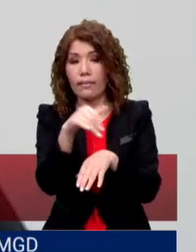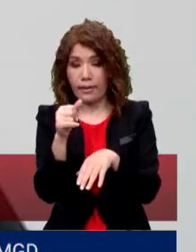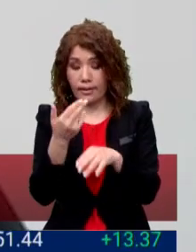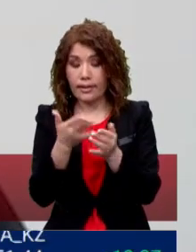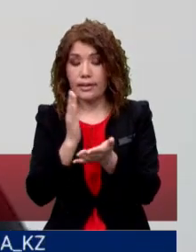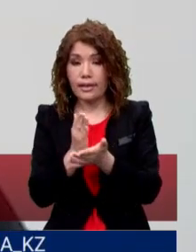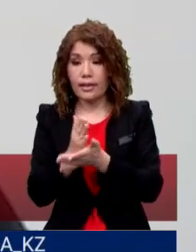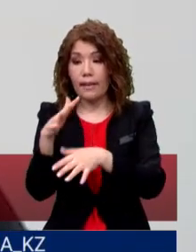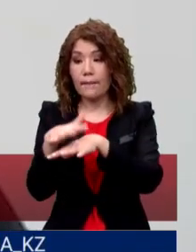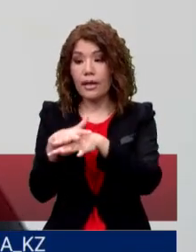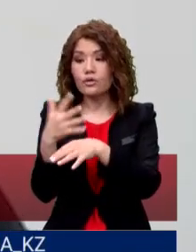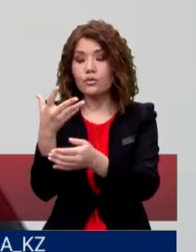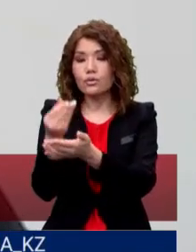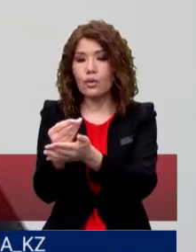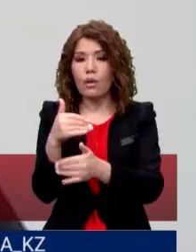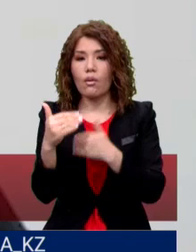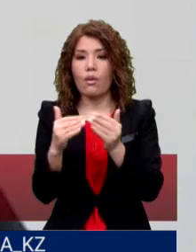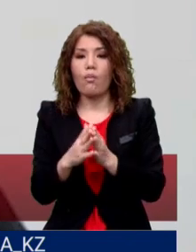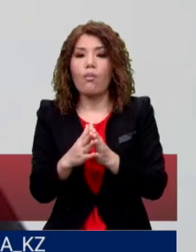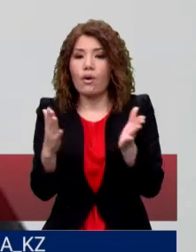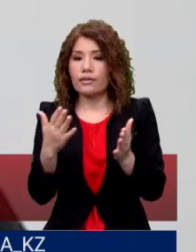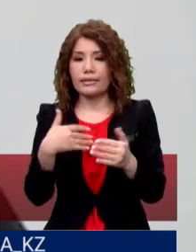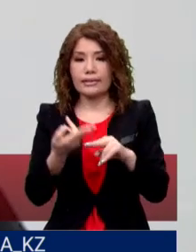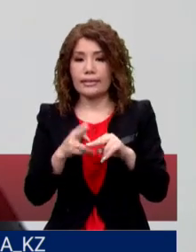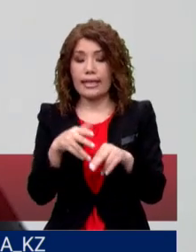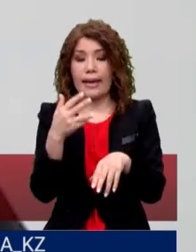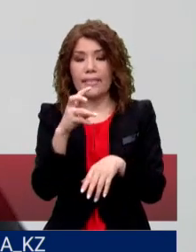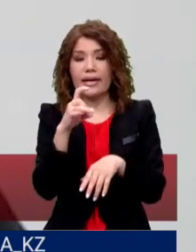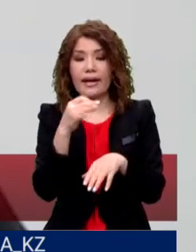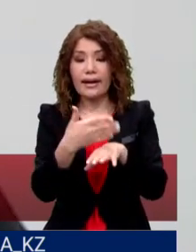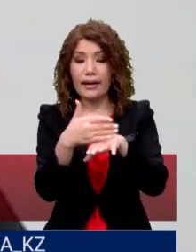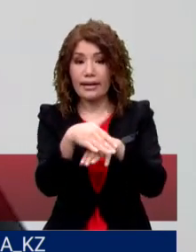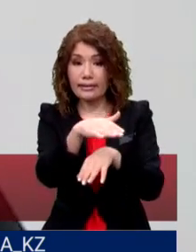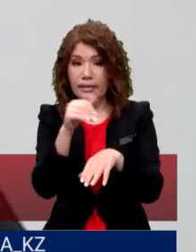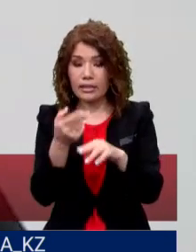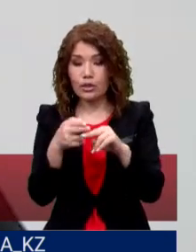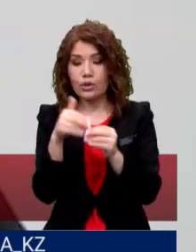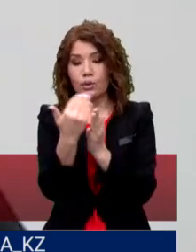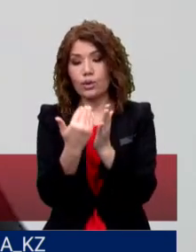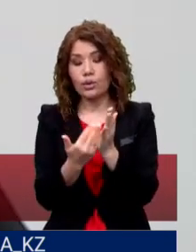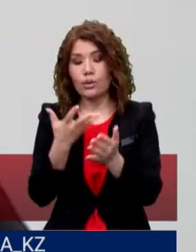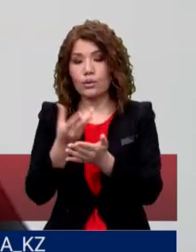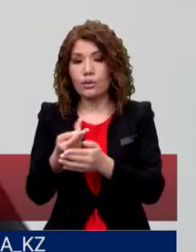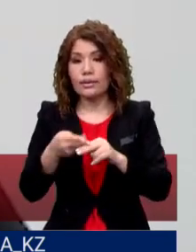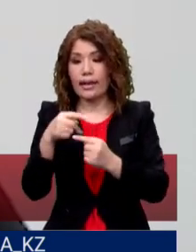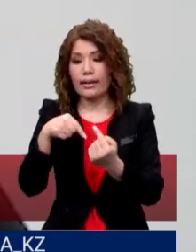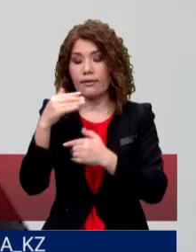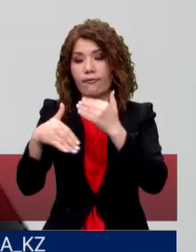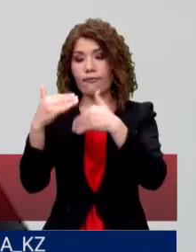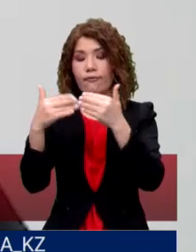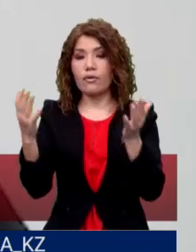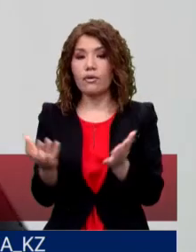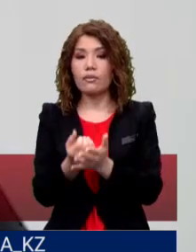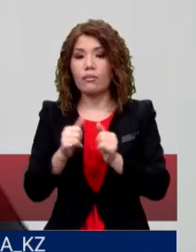Біз банктердің клиенттерін өсіріп жатырмыз деуге болады. Микро қарыз алып жүргендерде төлем тәртібі қалыптасады. Кәсіпкер дамып, айналымы